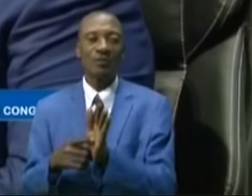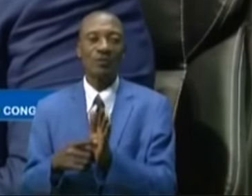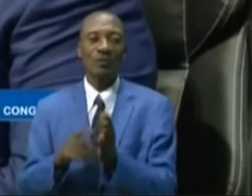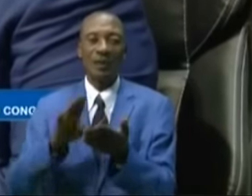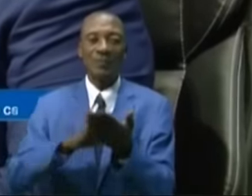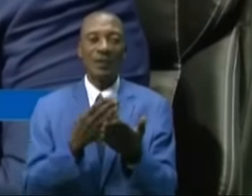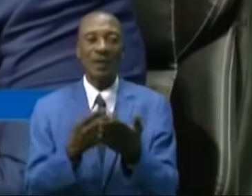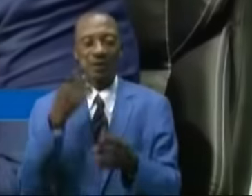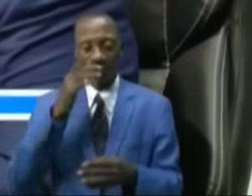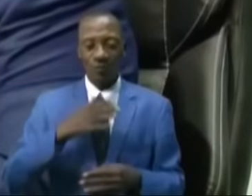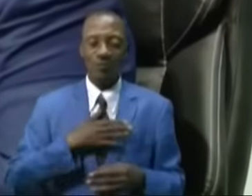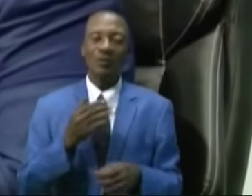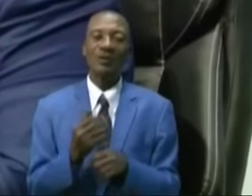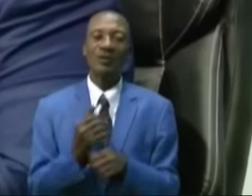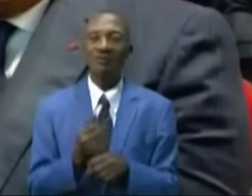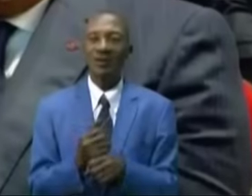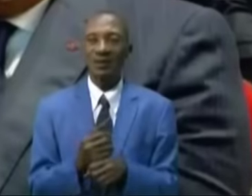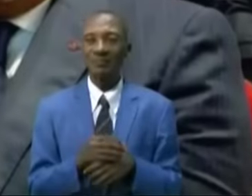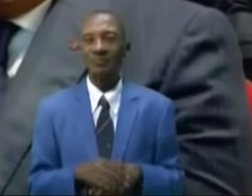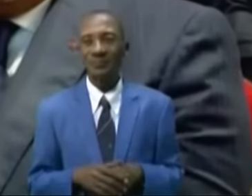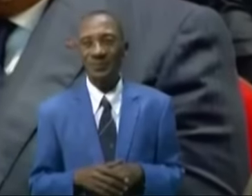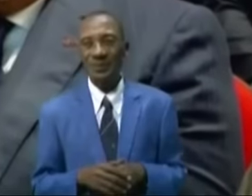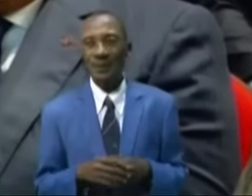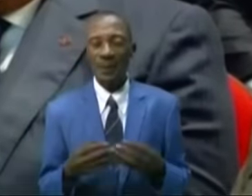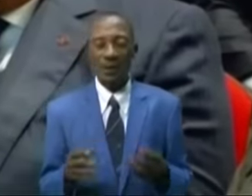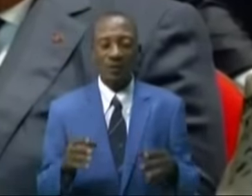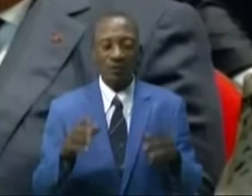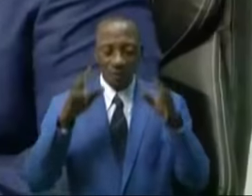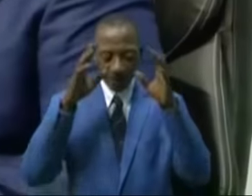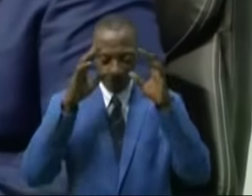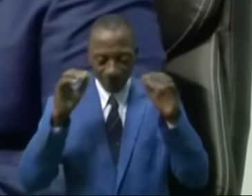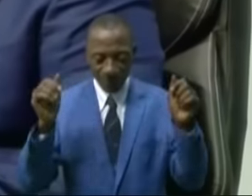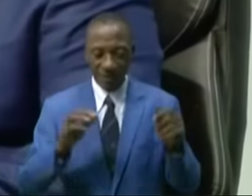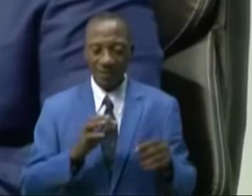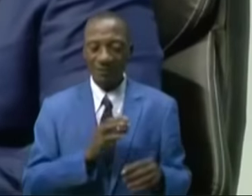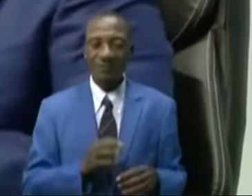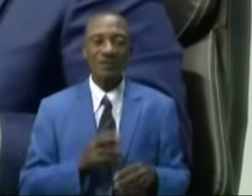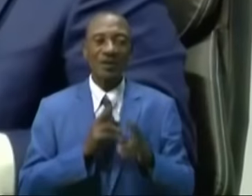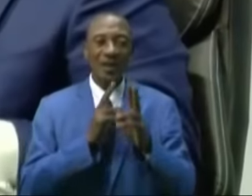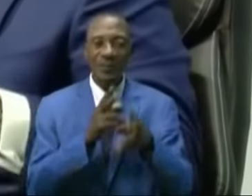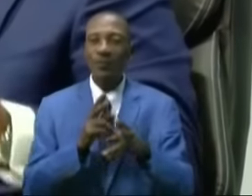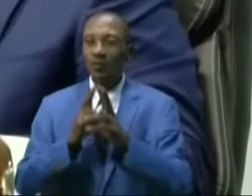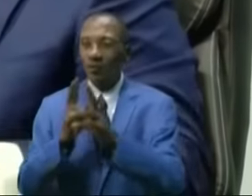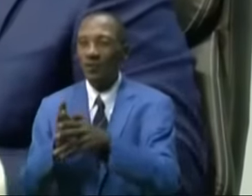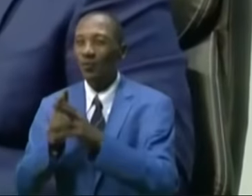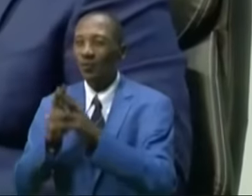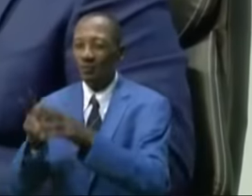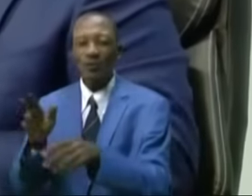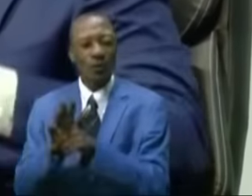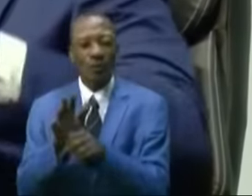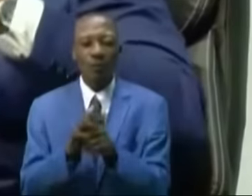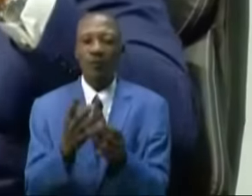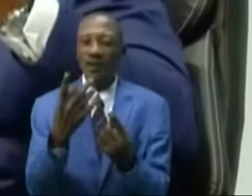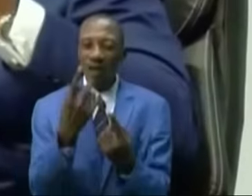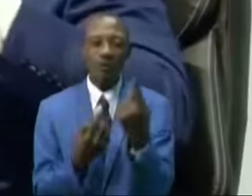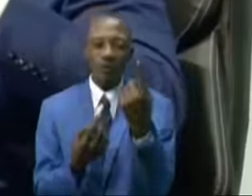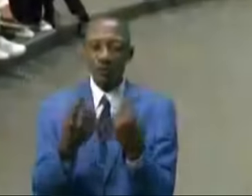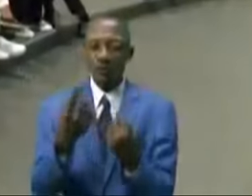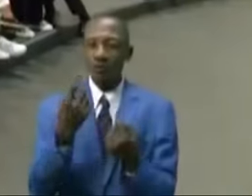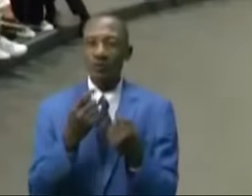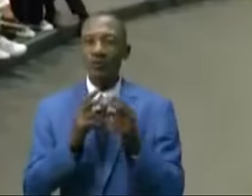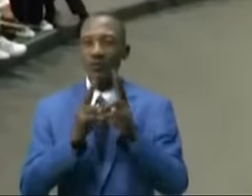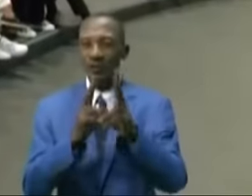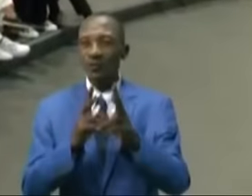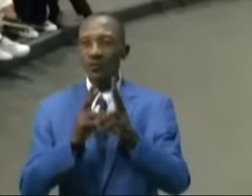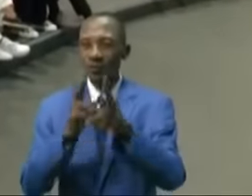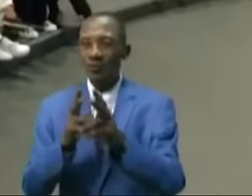une approche interactive, le chef de l'État a répondu aux questions lui posées sur la vie nationale.